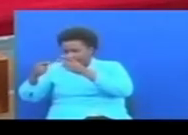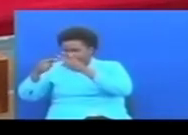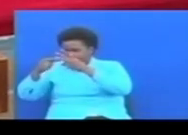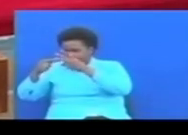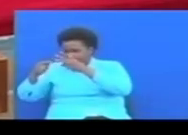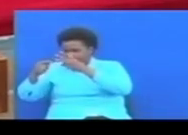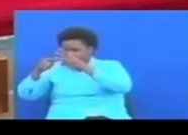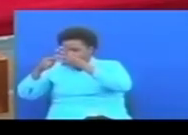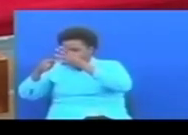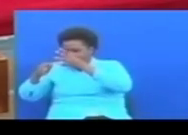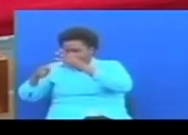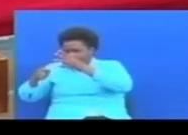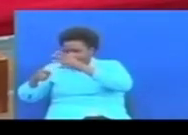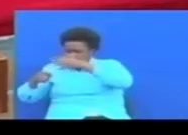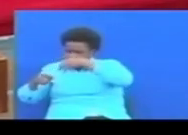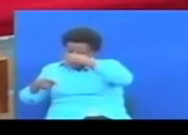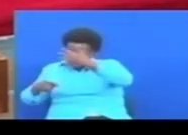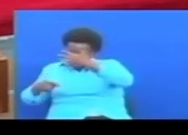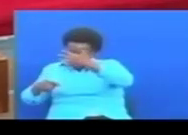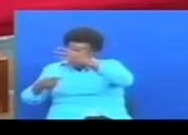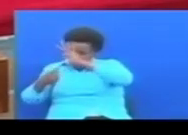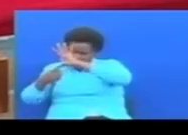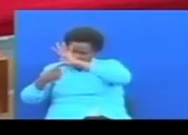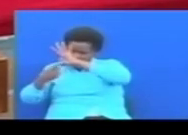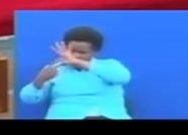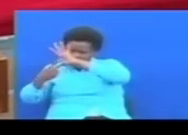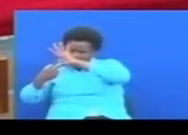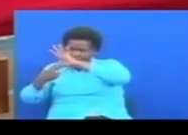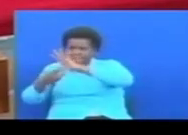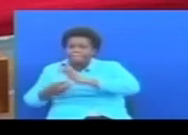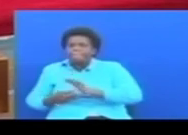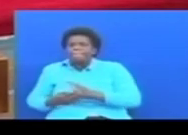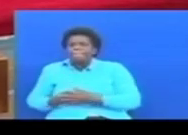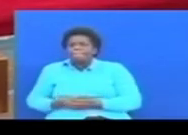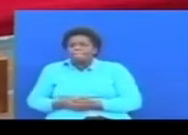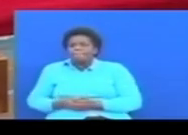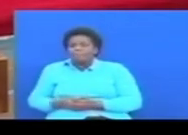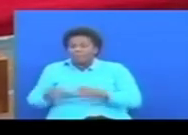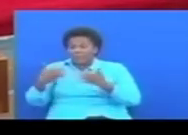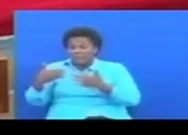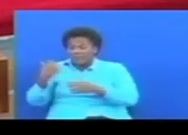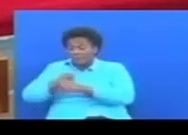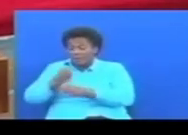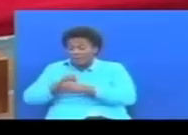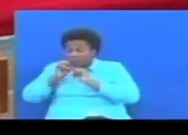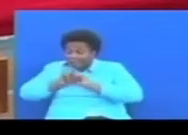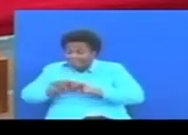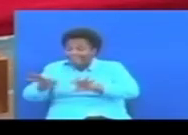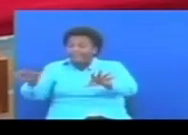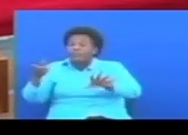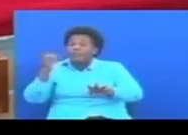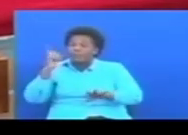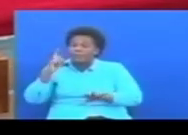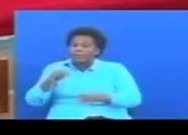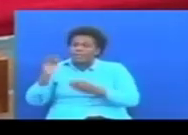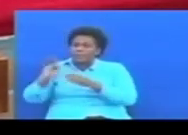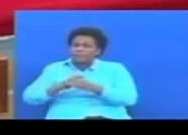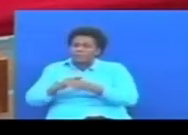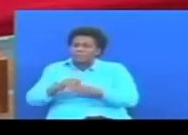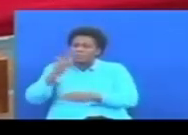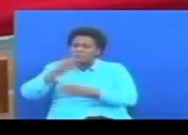Madizini, Zombolumbo, Malui, Udungu na Kigunga. Kazi za kupeleka umeme katika vijiji hivyo vinahusisha ujenzi wa